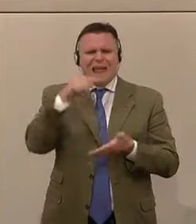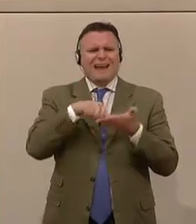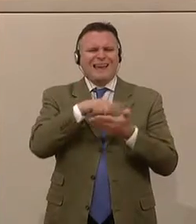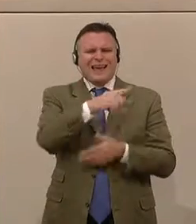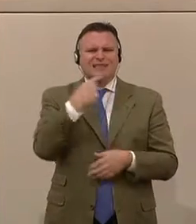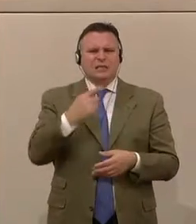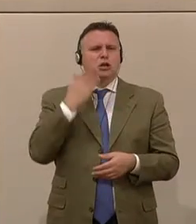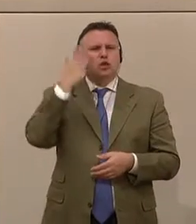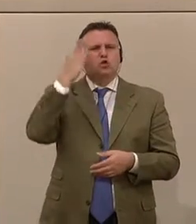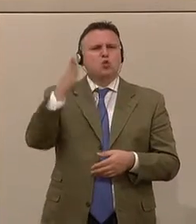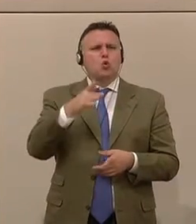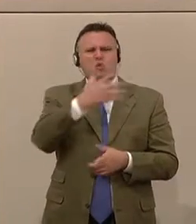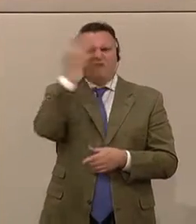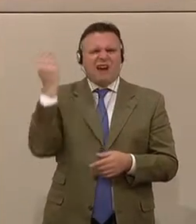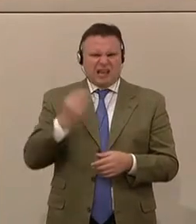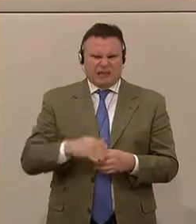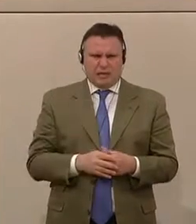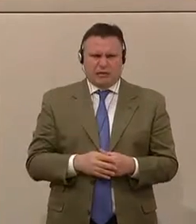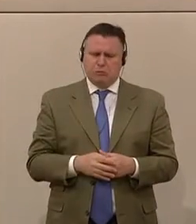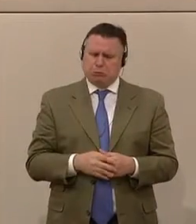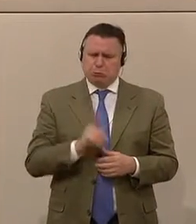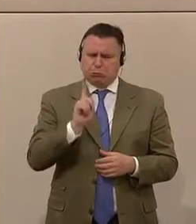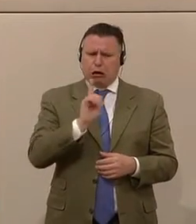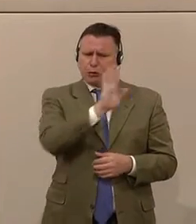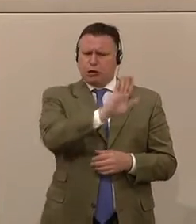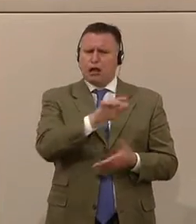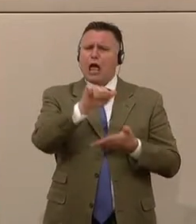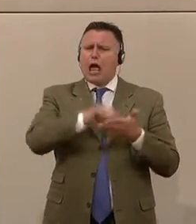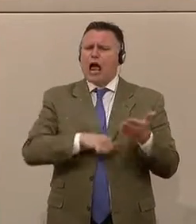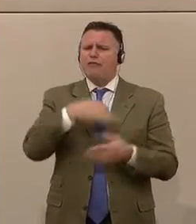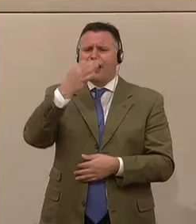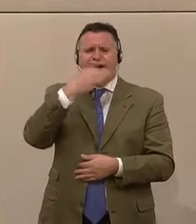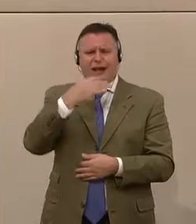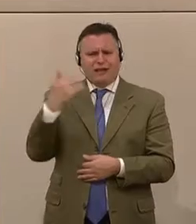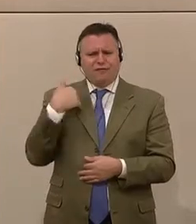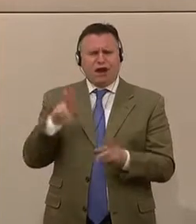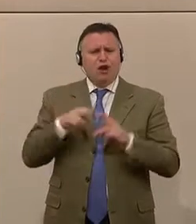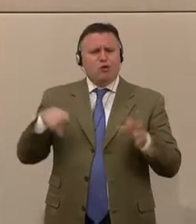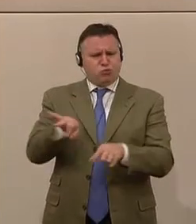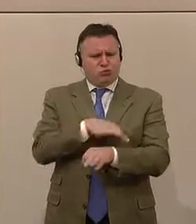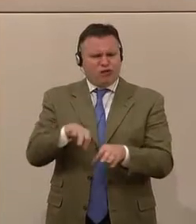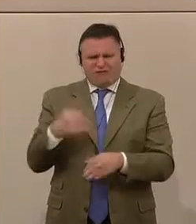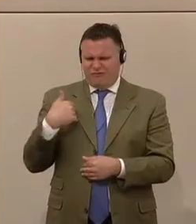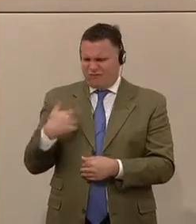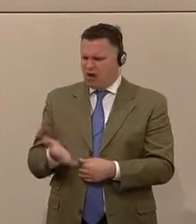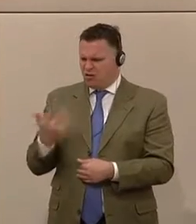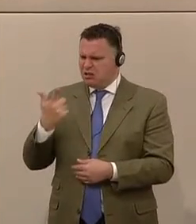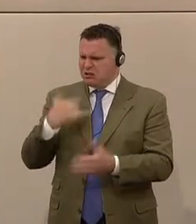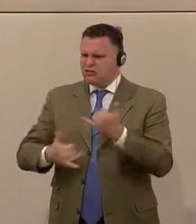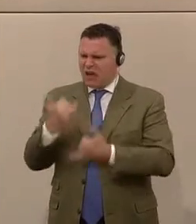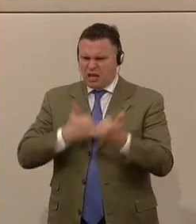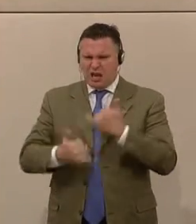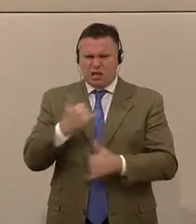Kern, Zukunftsvergessen. Ich kann mich erinnern an seine Einstiegsrede als Bundeskanzler vor mittlerweile zwei